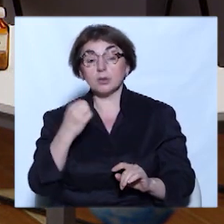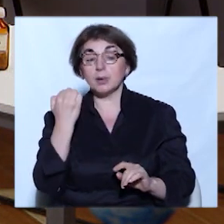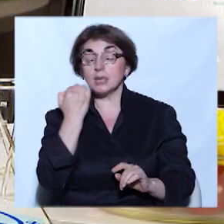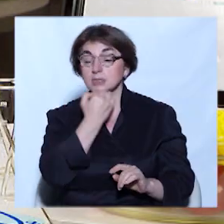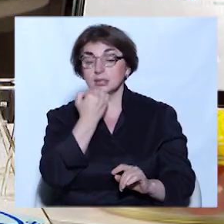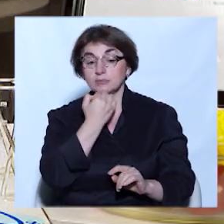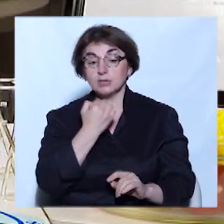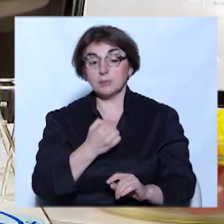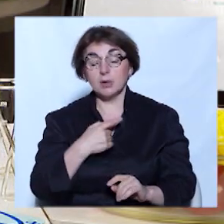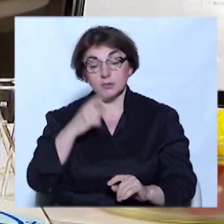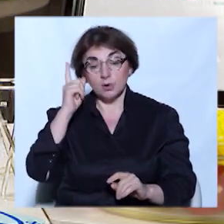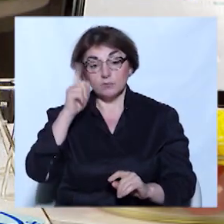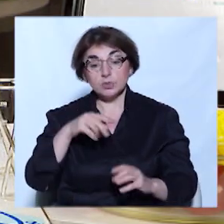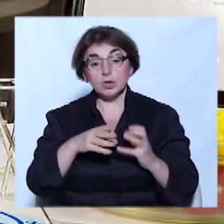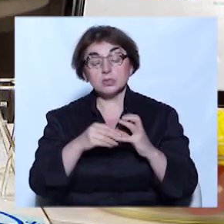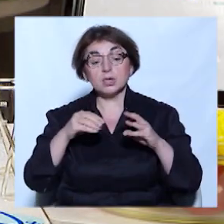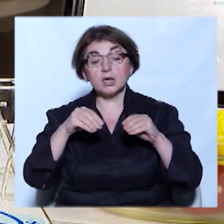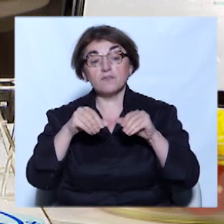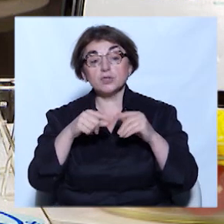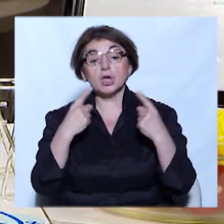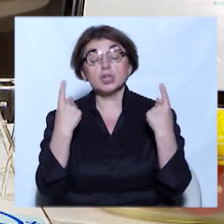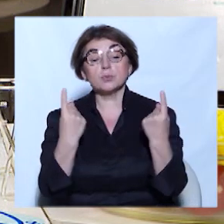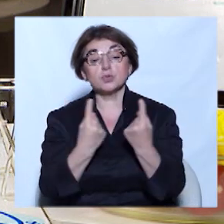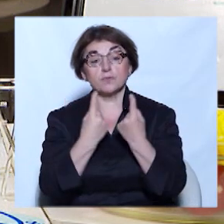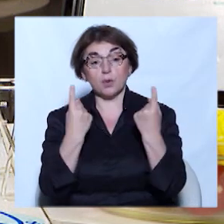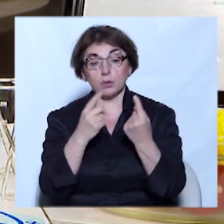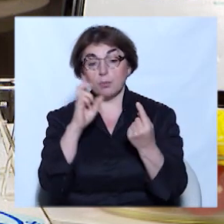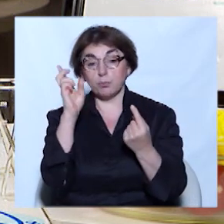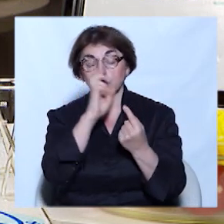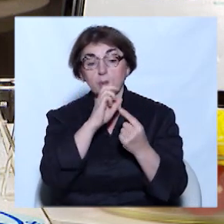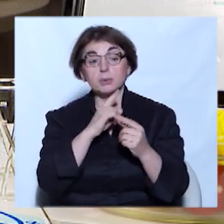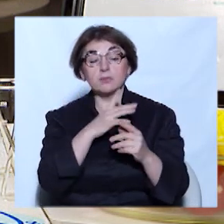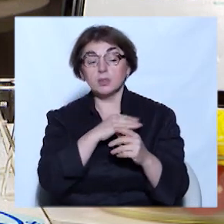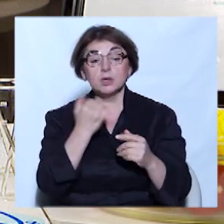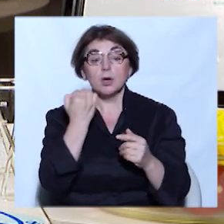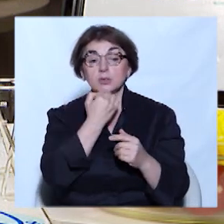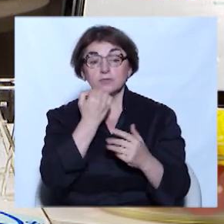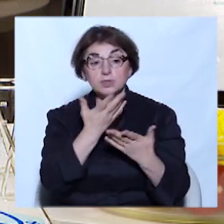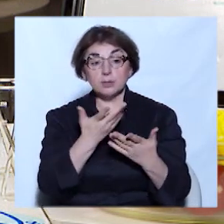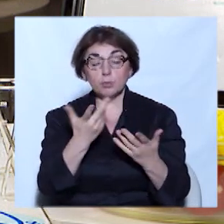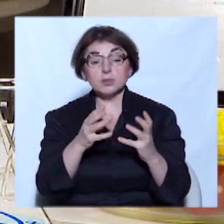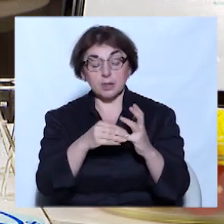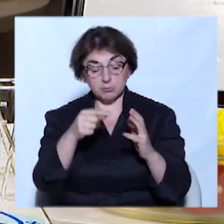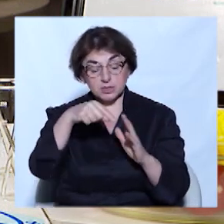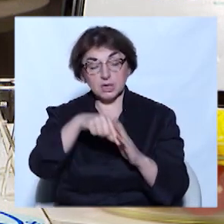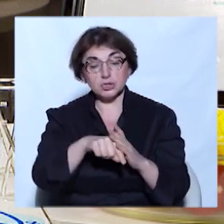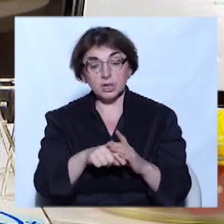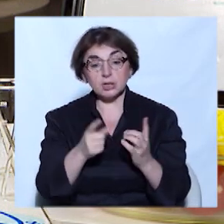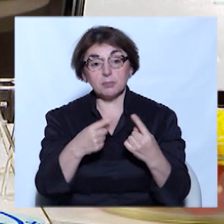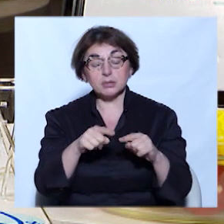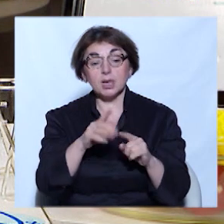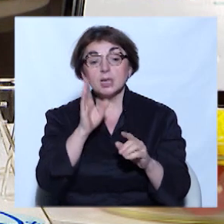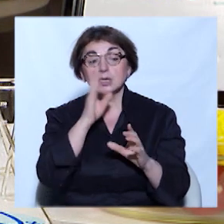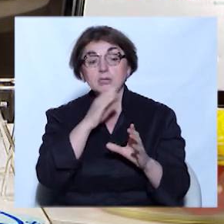ნივთიერებები. ქვიშა, ეს არის ბუნებრივი პროდუქტი, რომელიც ნიადაგშია და ისედაც